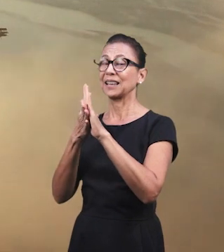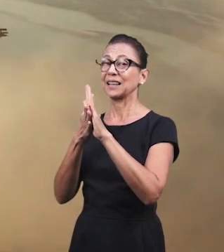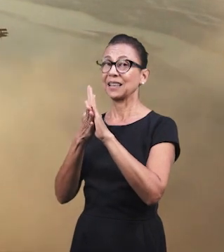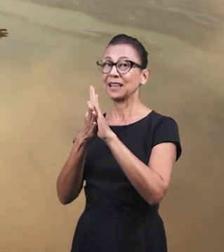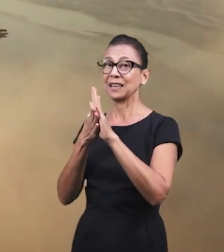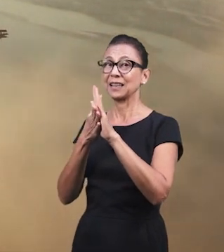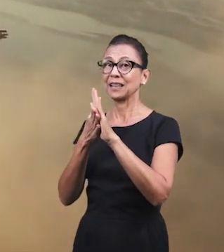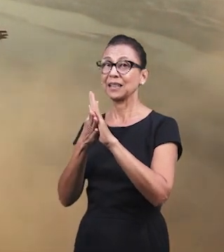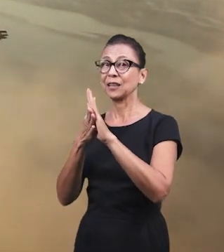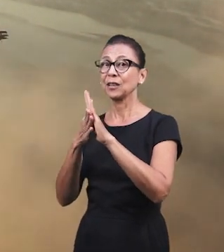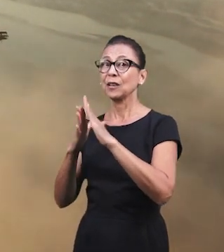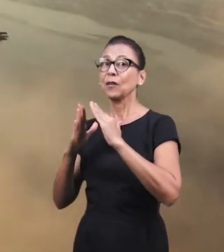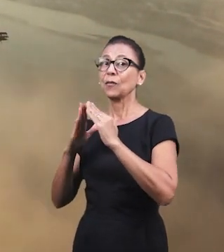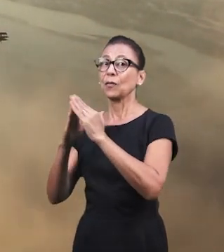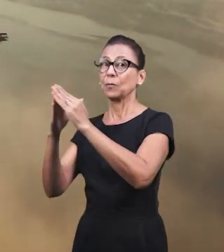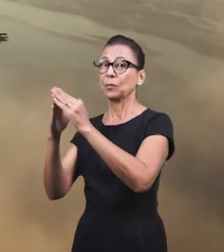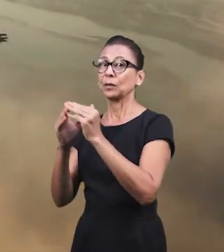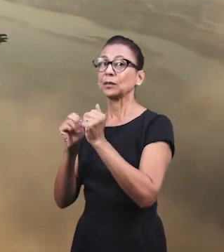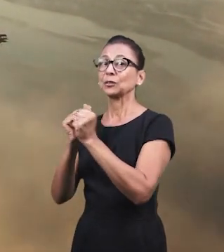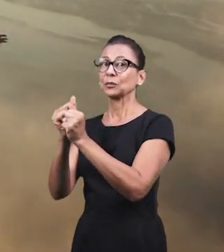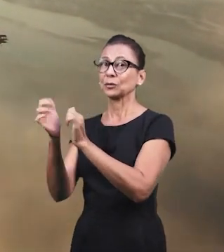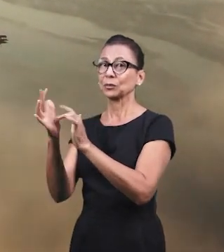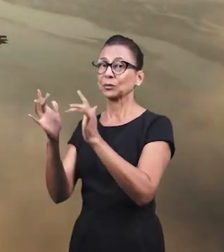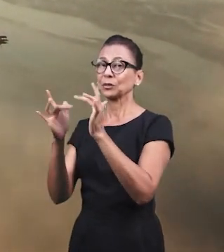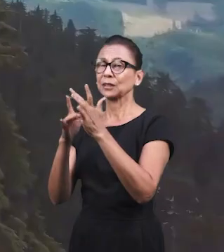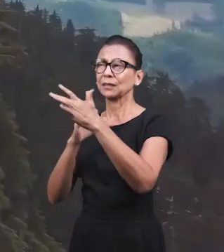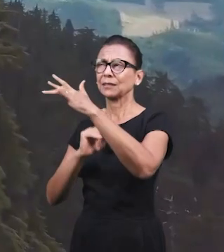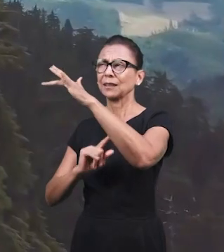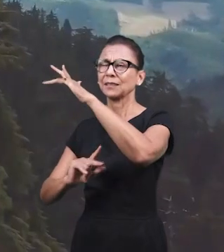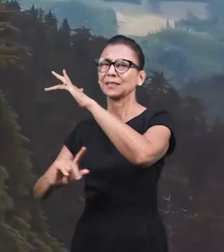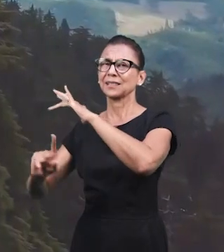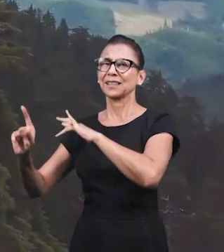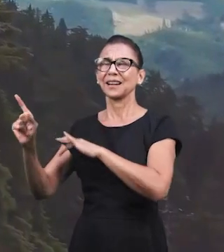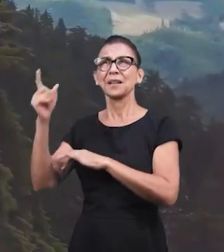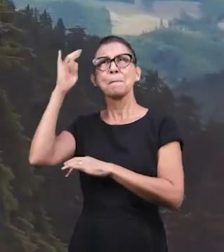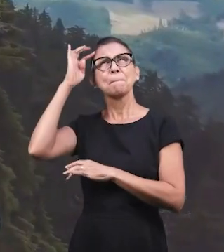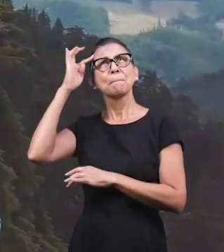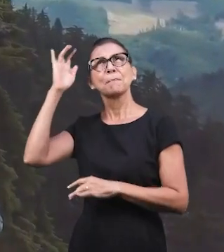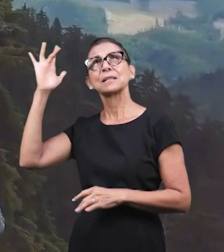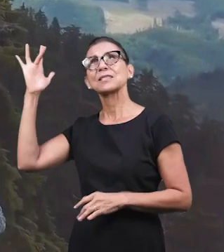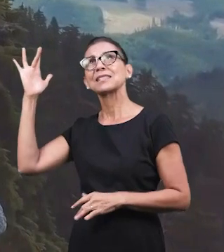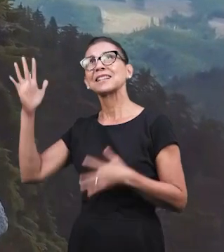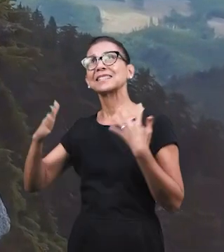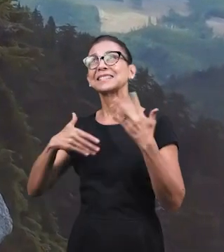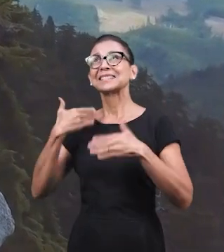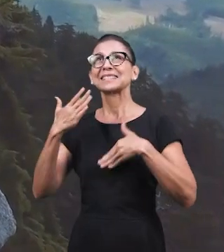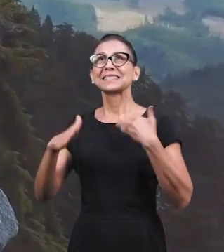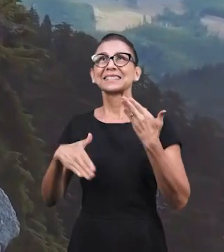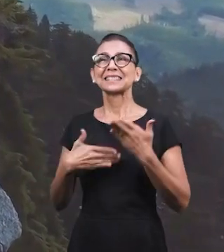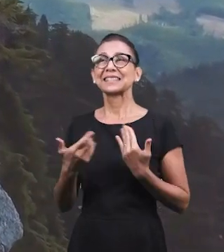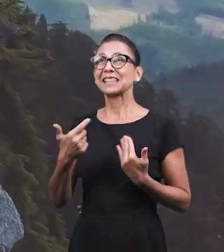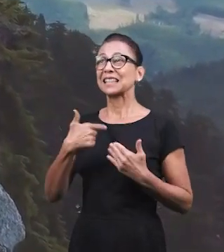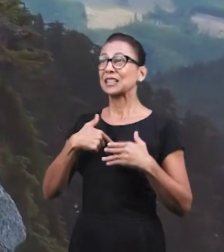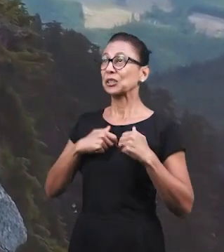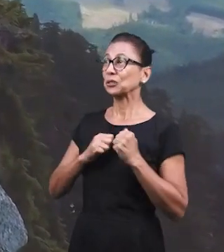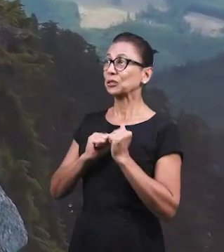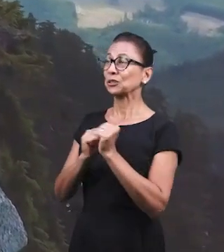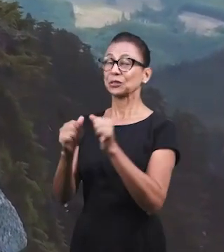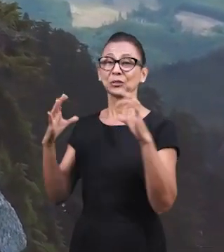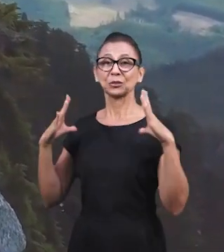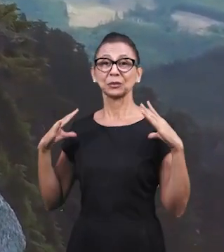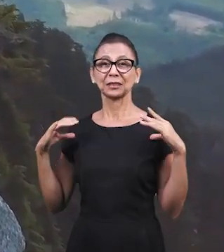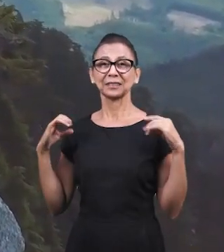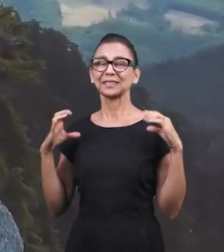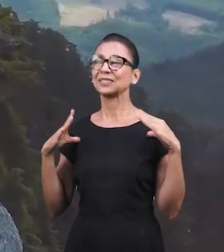какую радость я буду ощущать когда буду петь с ангелами и bass христу во